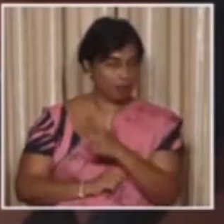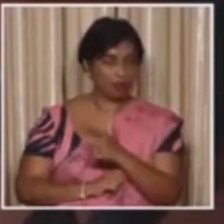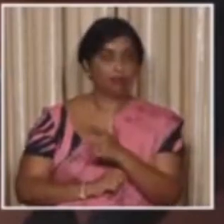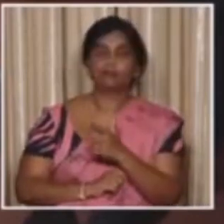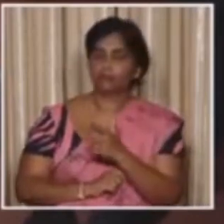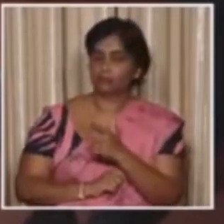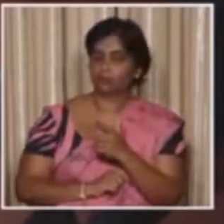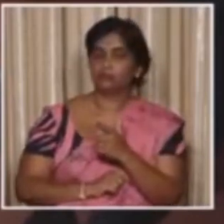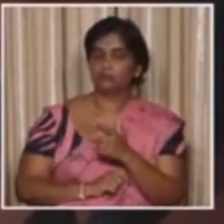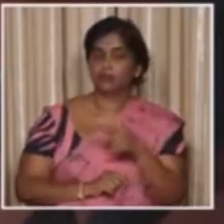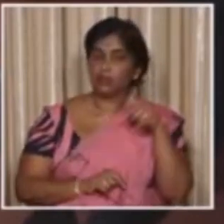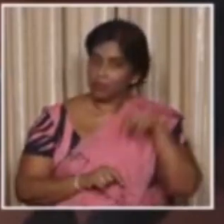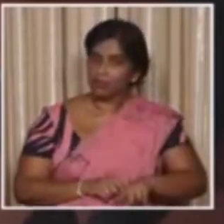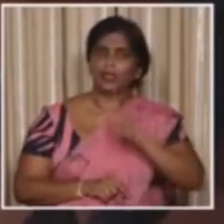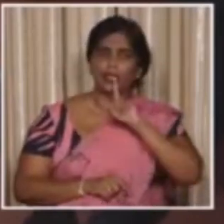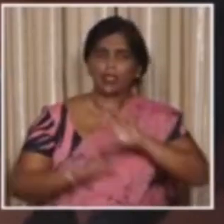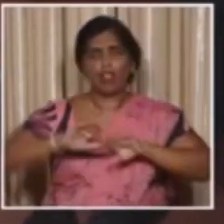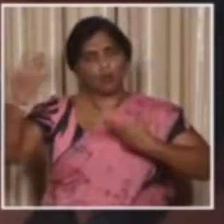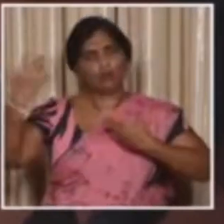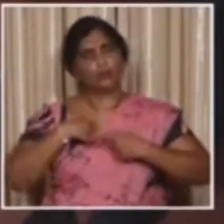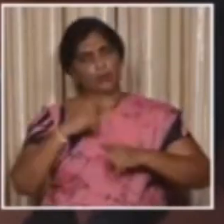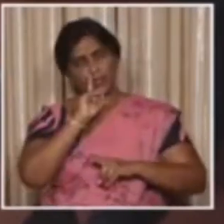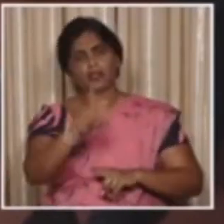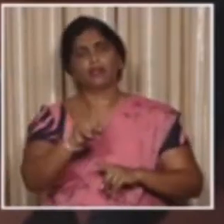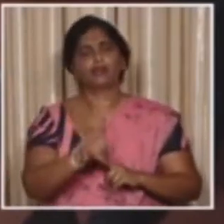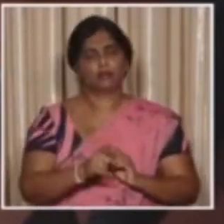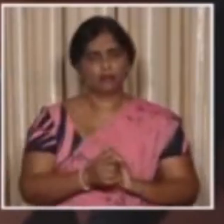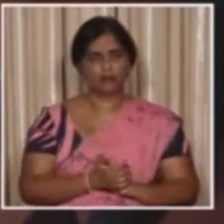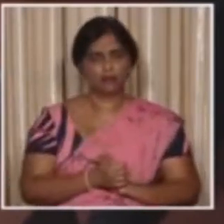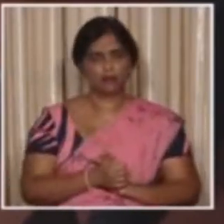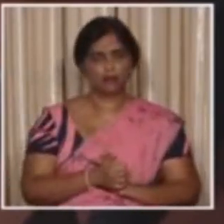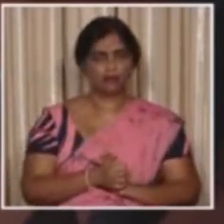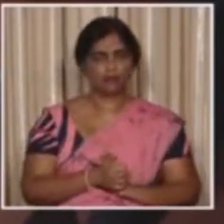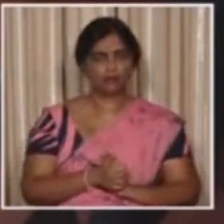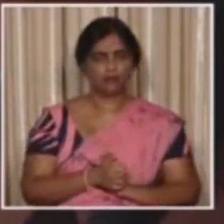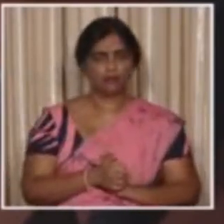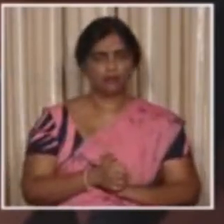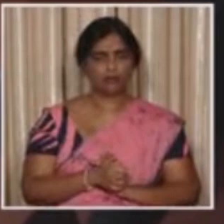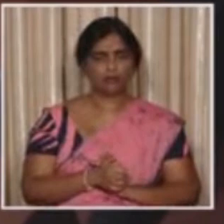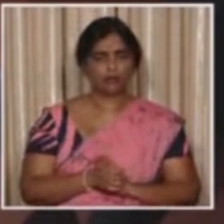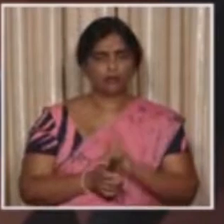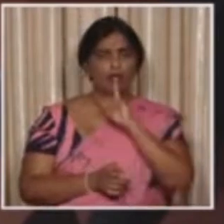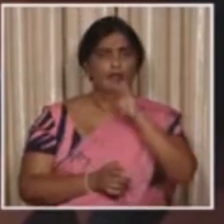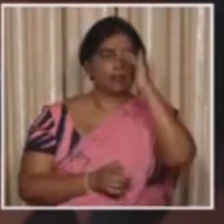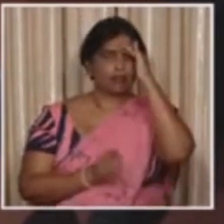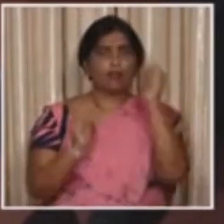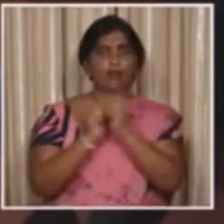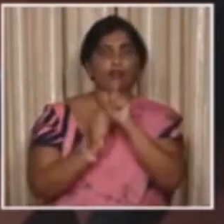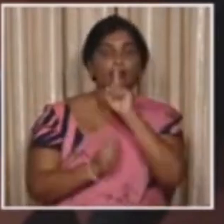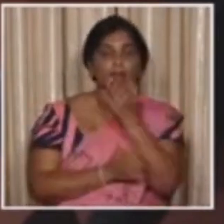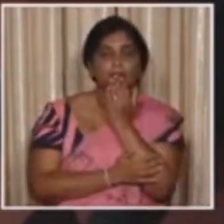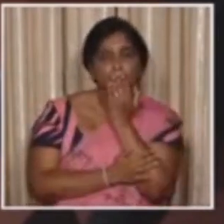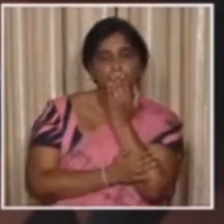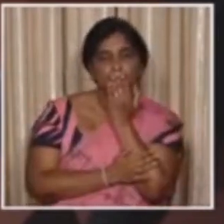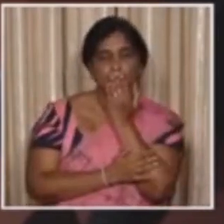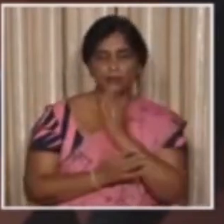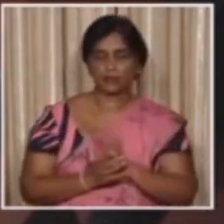වන්දියක් නියම කරපම මෙතනත් කියනවා එළියත් කියනවා ප්‍රසන්නට. කතානායකතුමා මොනවද කරන්නේ? මතකද කියන්නේ? ඔව් කතානායකතුමා මොකද්ද කියන්නේ ඒවා කියනකොට? සද්ද නැතු